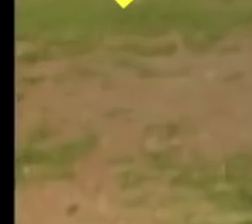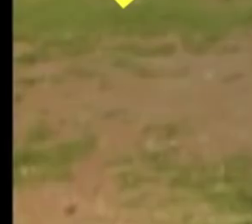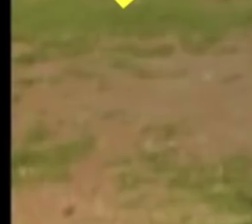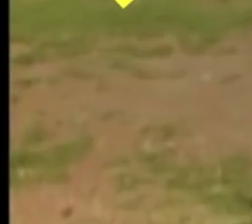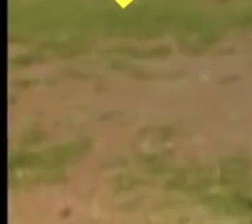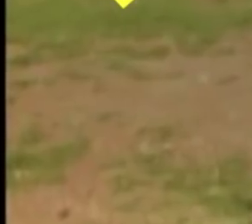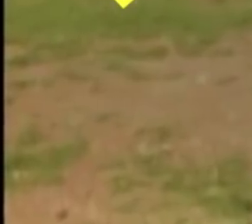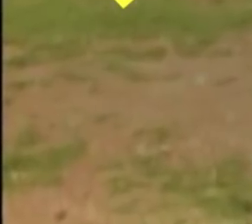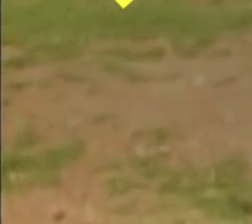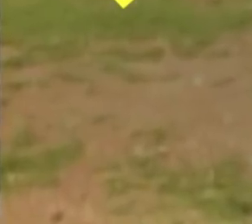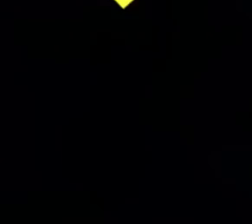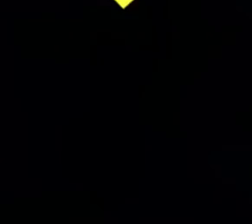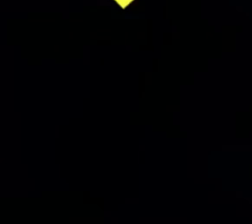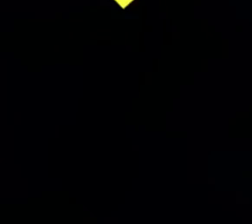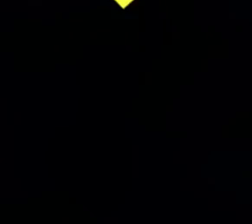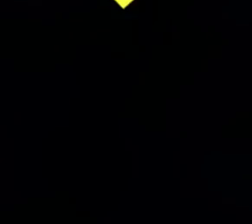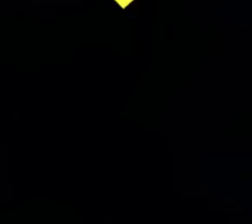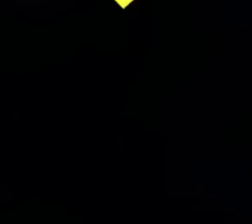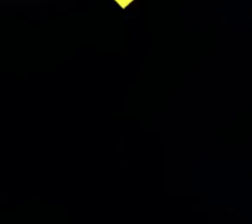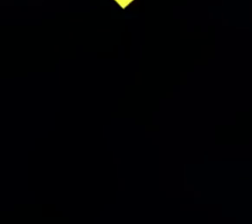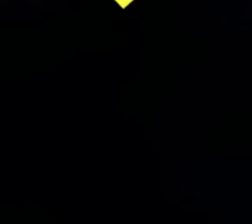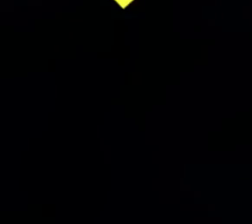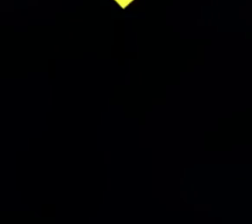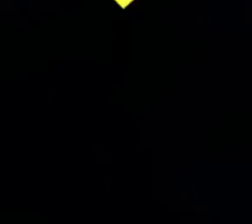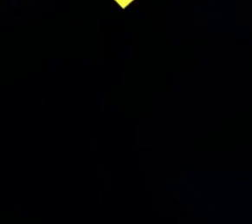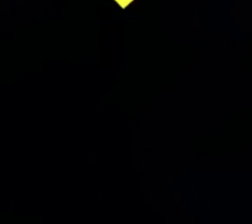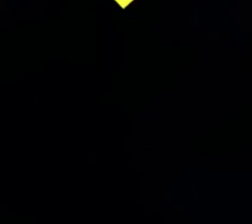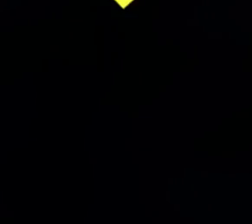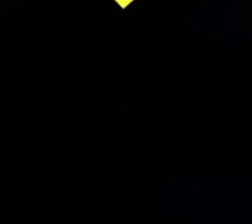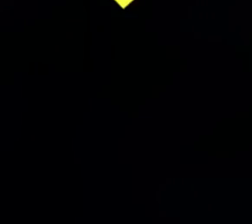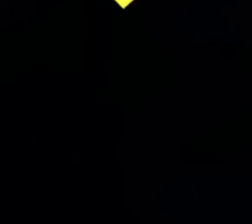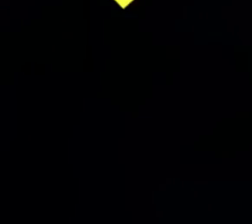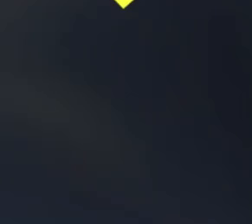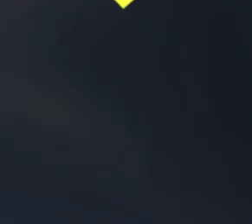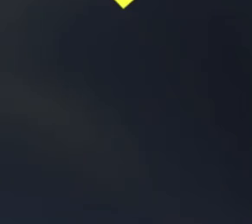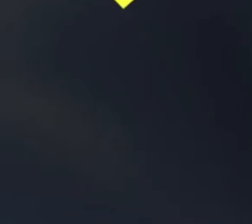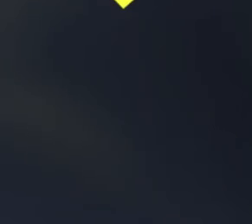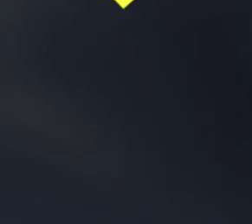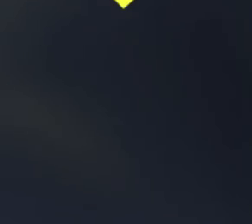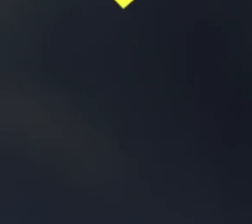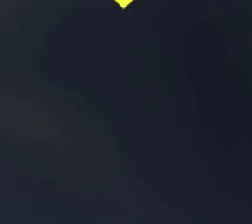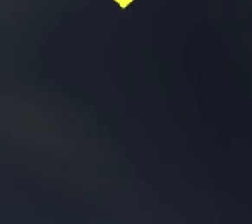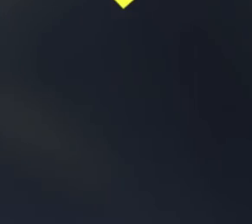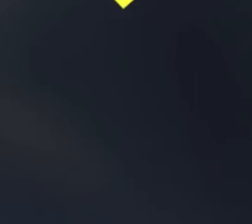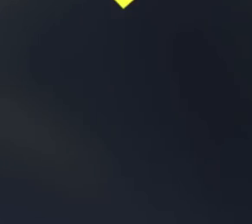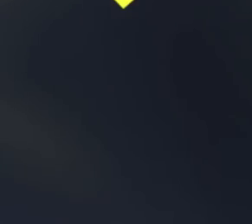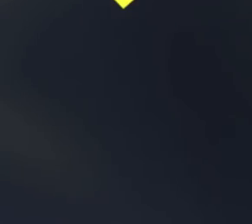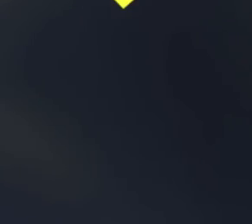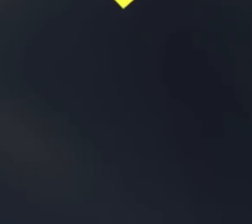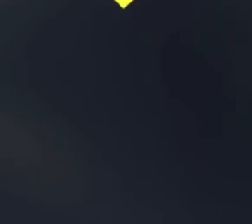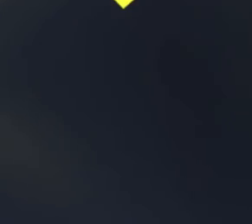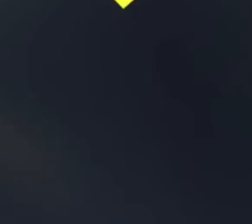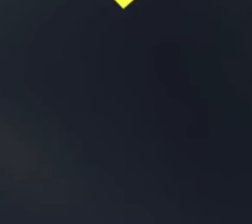זיו חג'בי, ראשון לציון, יתאמן מחר. ביום שבת הקרוב יש לו יום הולדת, הוא בן 35, רק